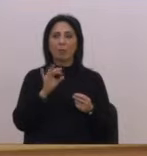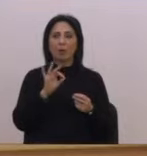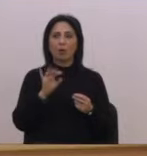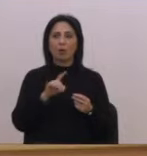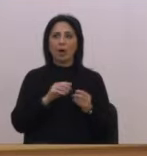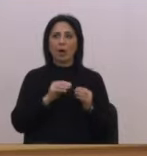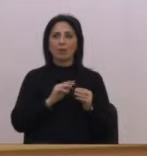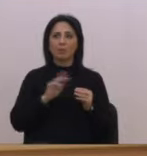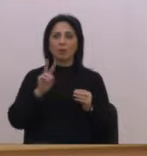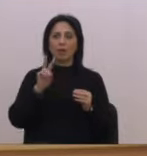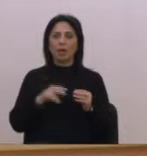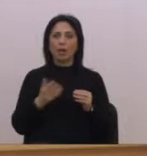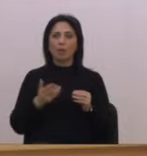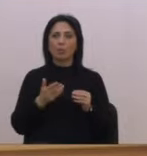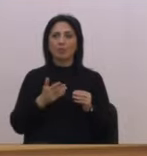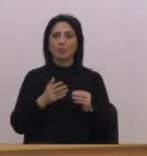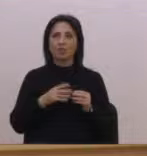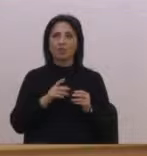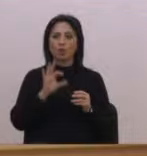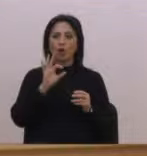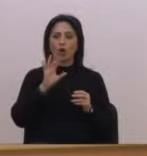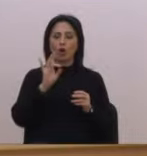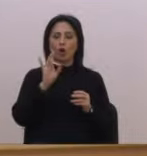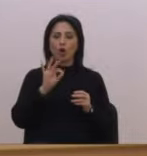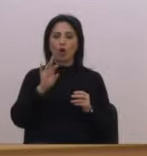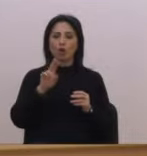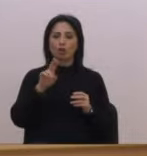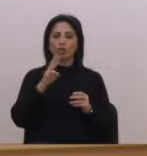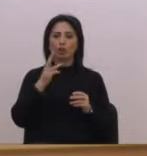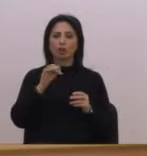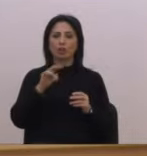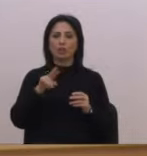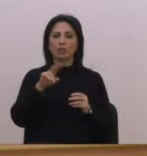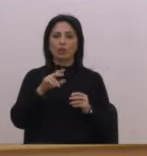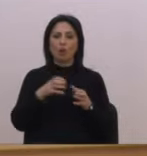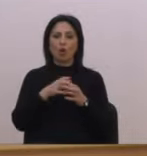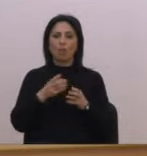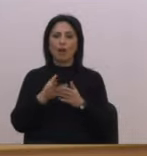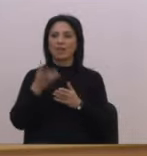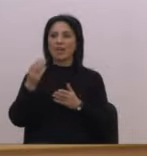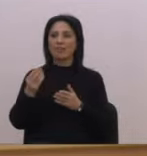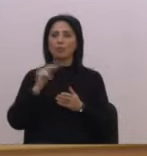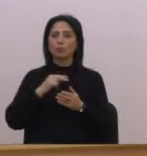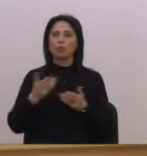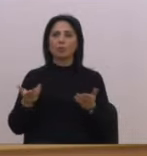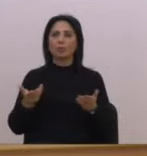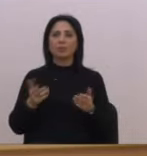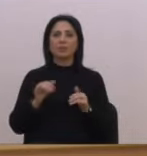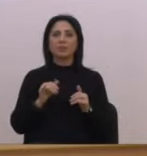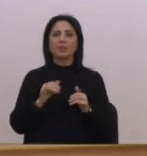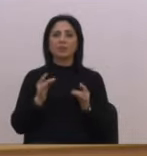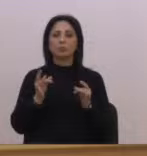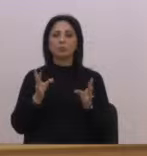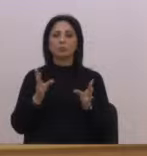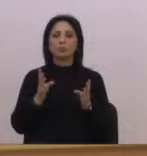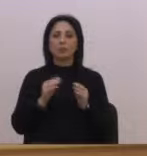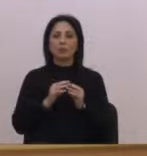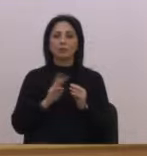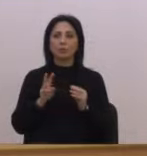10 მილიონლართან რომელიც როჩილდების კომპანიას გადაუხადეს და რომლის მუშაობის შედეგი არ ჩანს და იქნებ ვითხათ რაში დაიხარჯა ეს